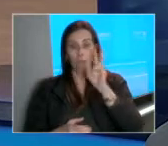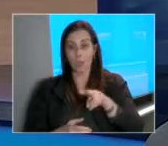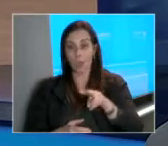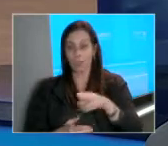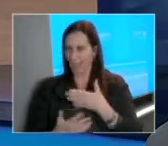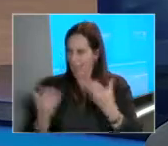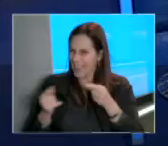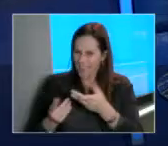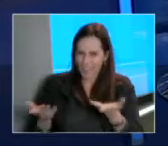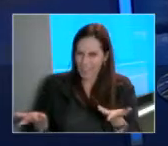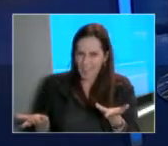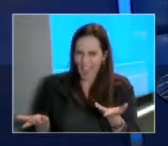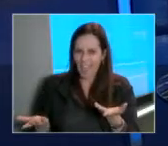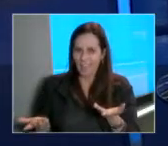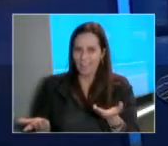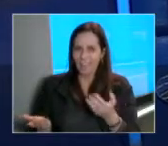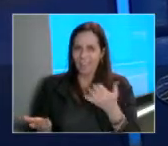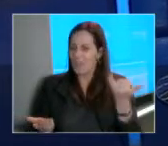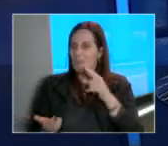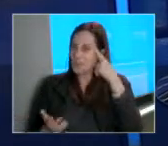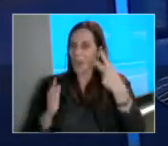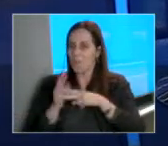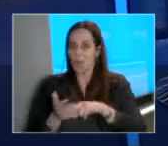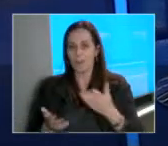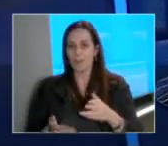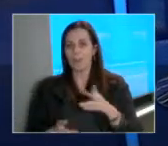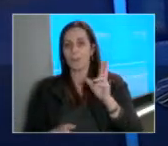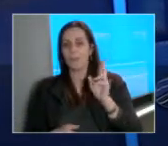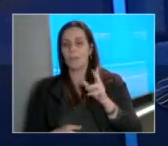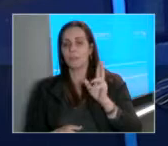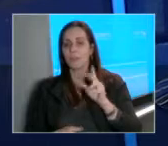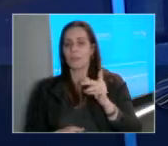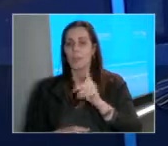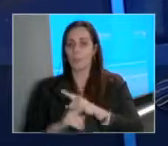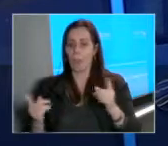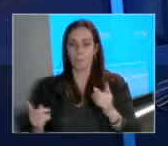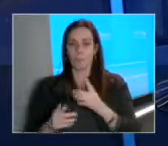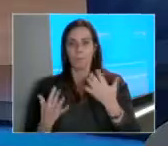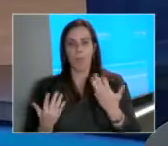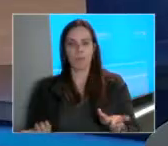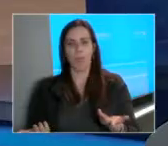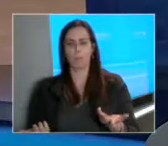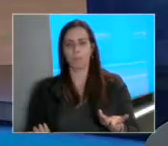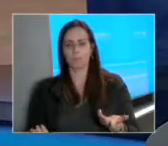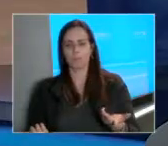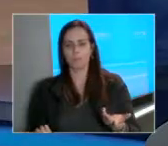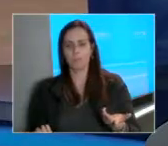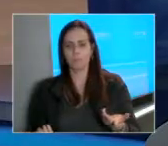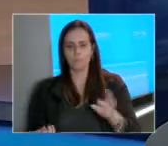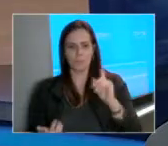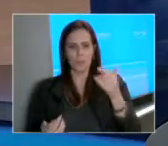איזשהו סיכוי... אין דבר כזה במדינה. שבו אנחנו... אני לא יודעת, פעם היה... האם יהיו ימנים שיגידו... לא, אף פעם